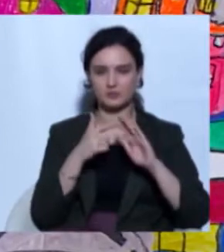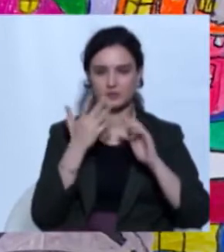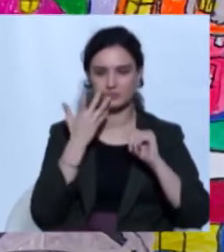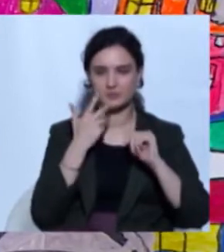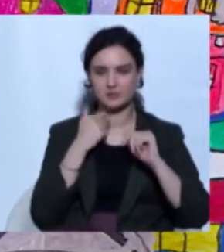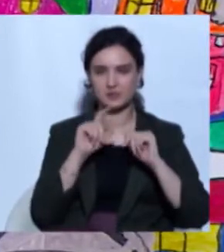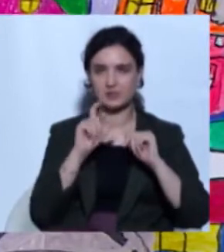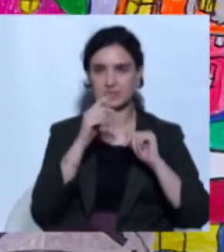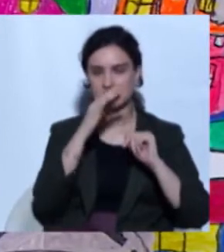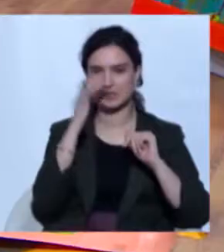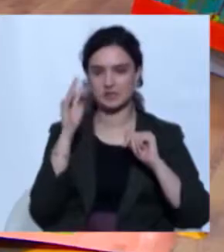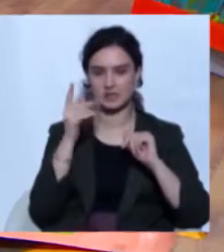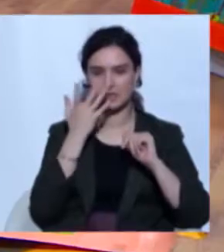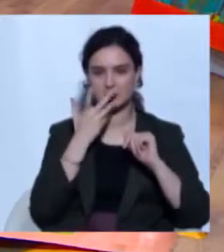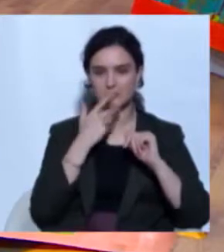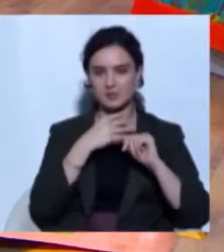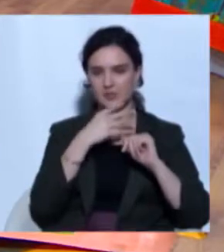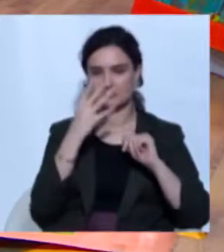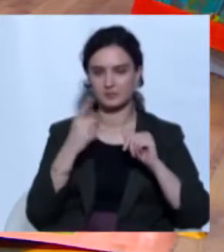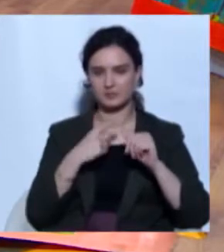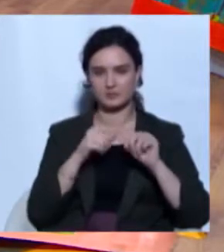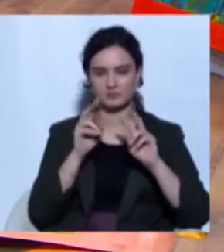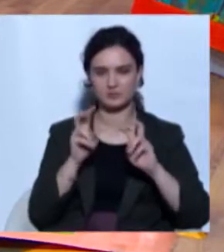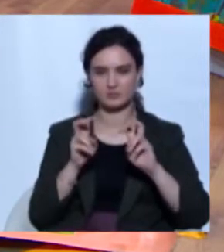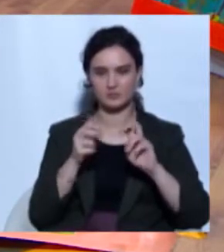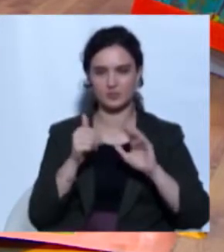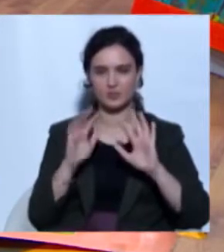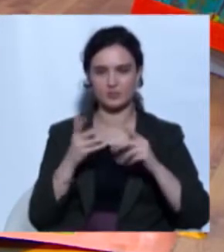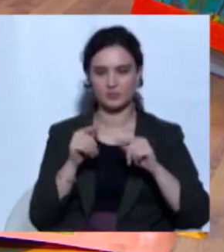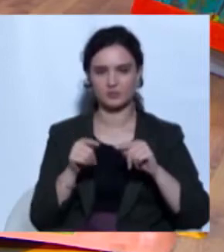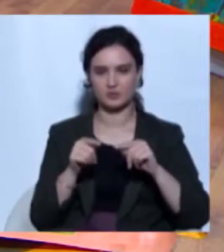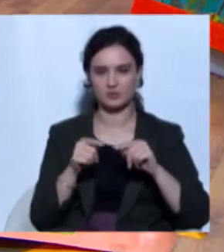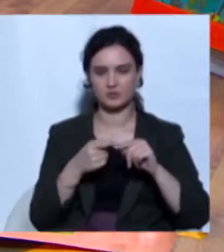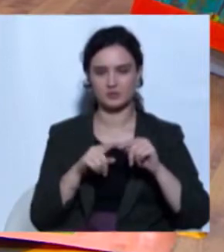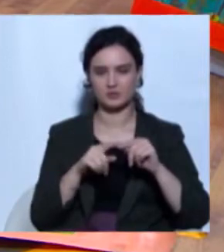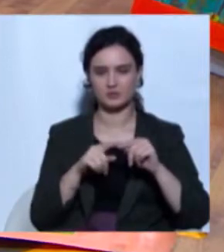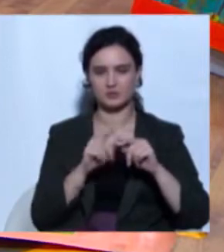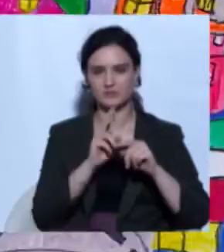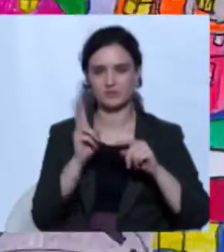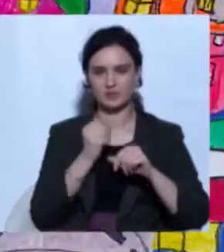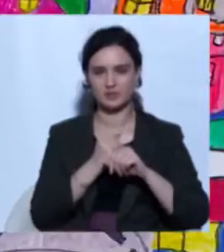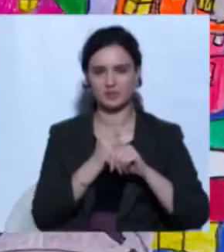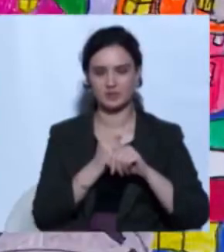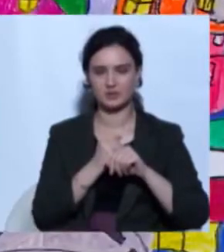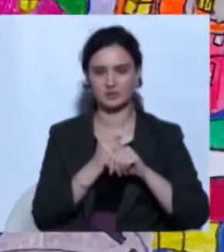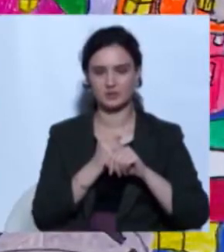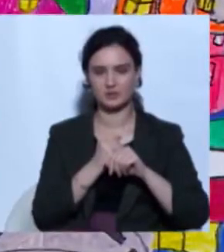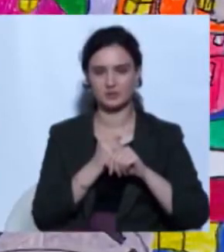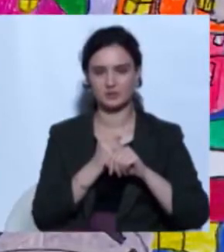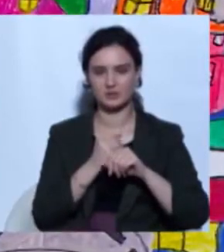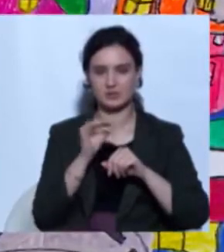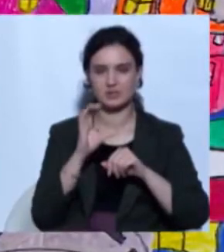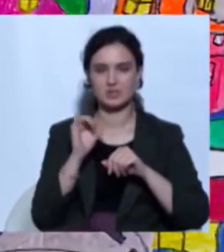რომელიც ცისარტყელა ფერებს რო ვეძახით. როგორ მოხდა ეს? ეს იცით ვინ გააკეთა? ეს გააკეთა ისაკ